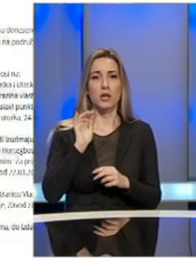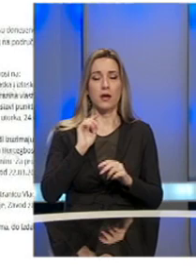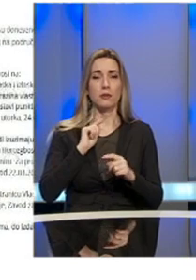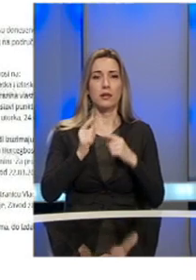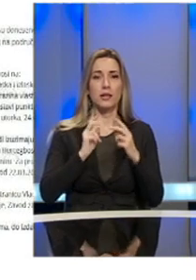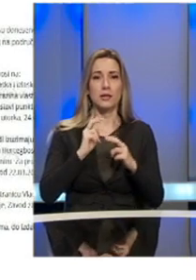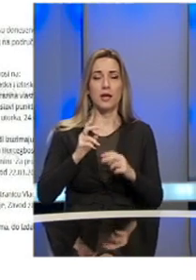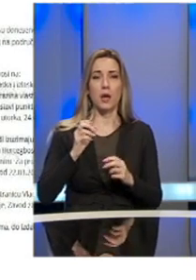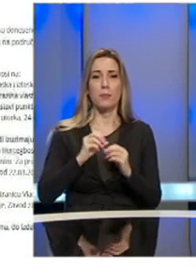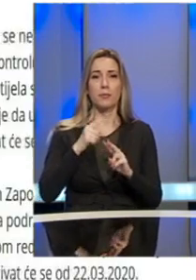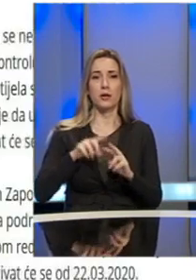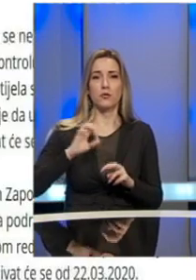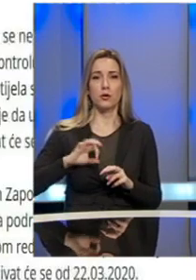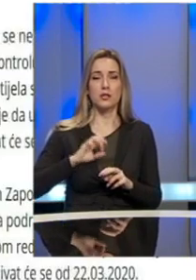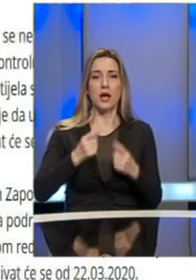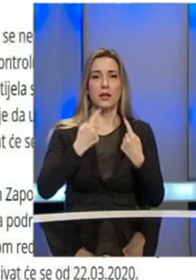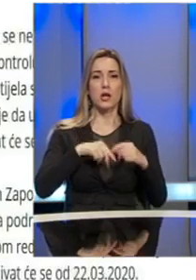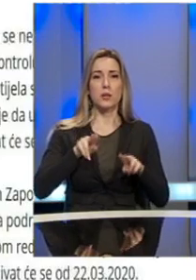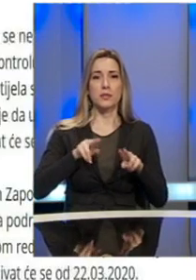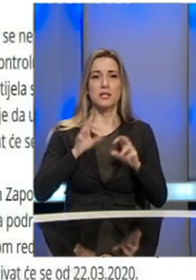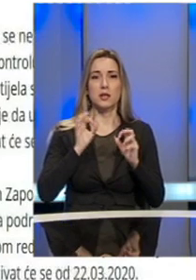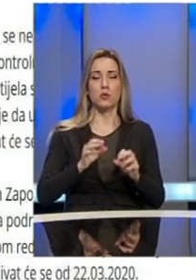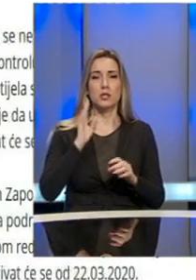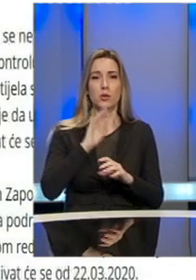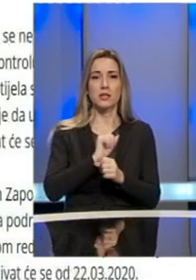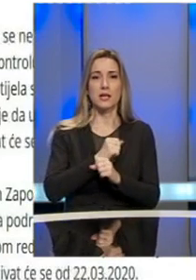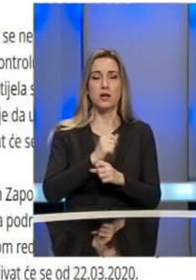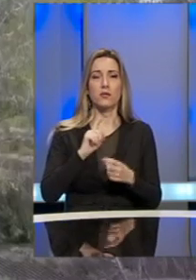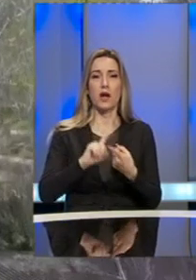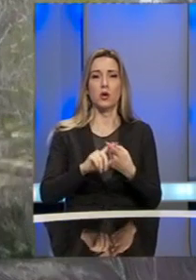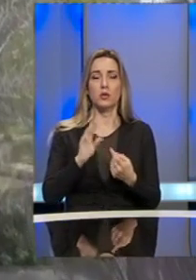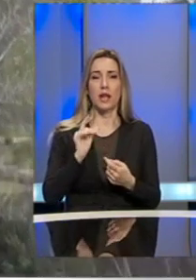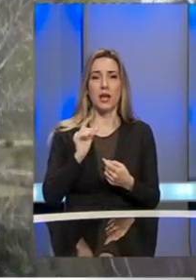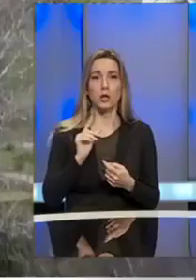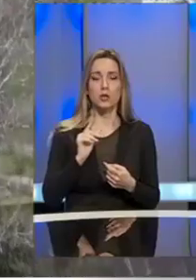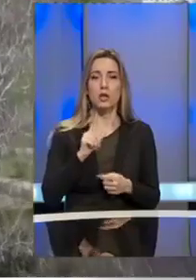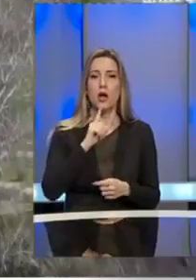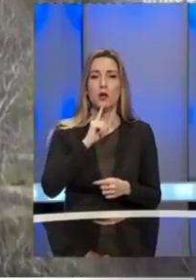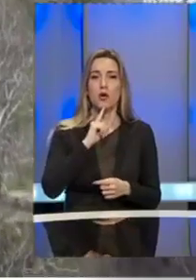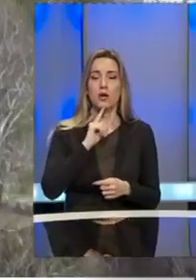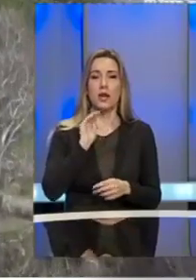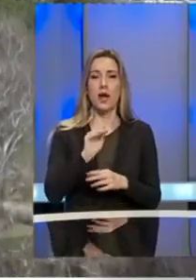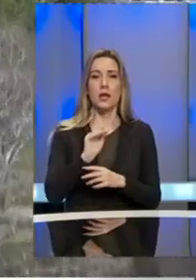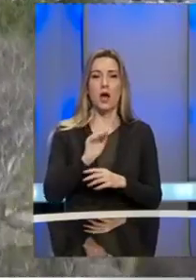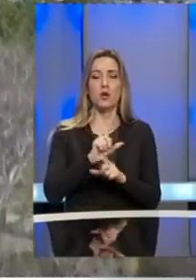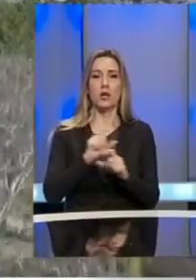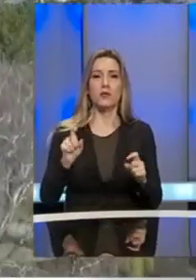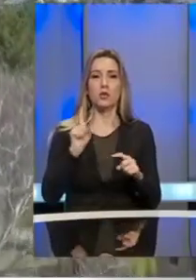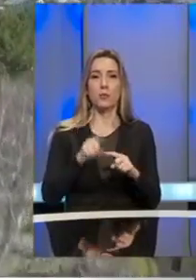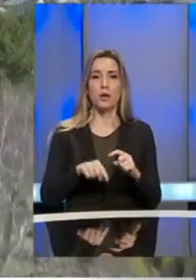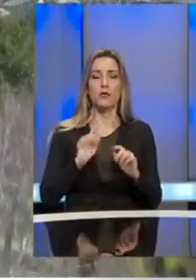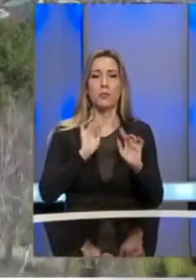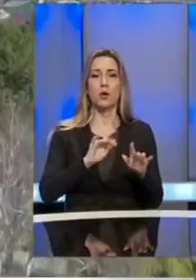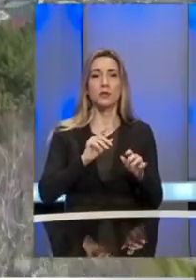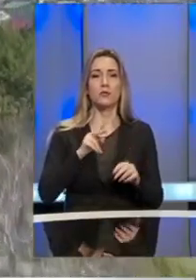BH funkcionera, a naročito ministra sigurnosti Bosne i Hercegovine Fahrudina Radončića, koji je čak najavio i krivičnu prijavu protiv